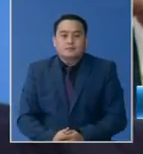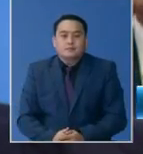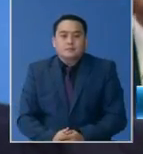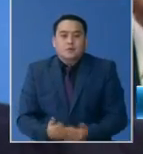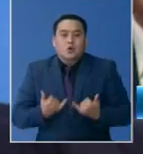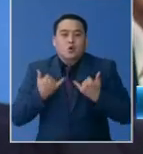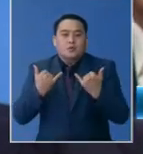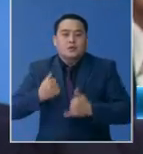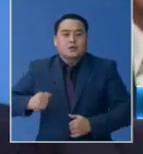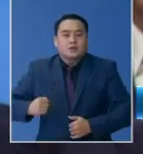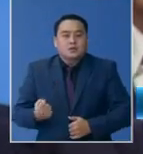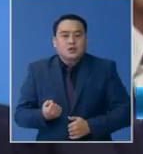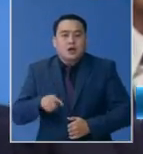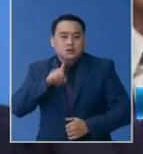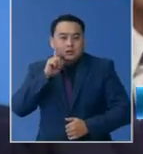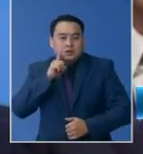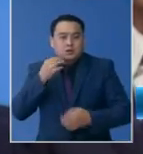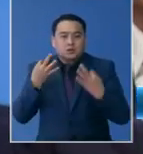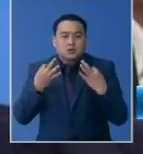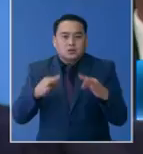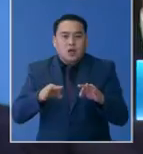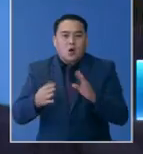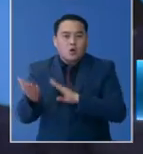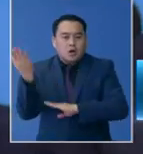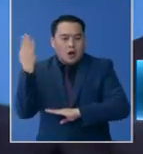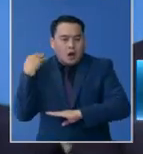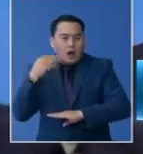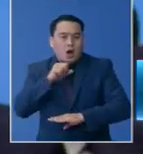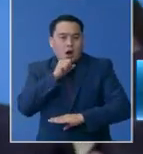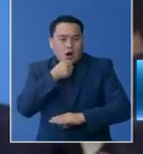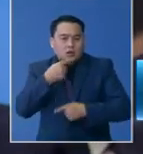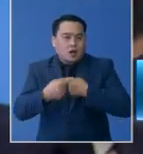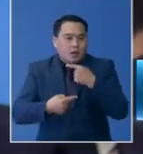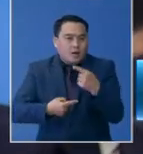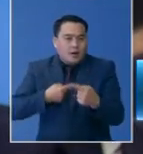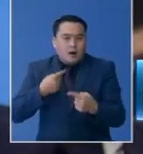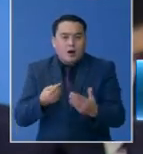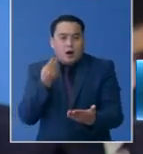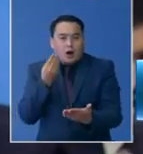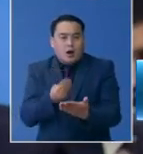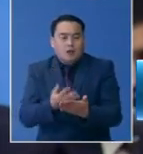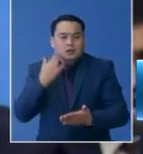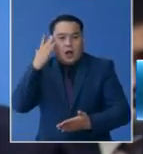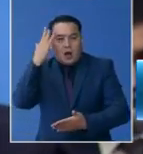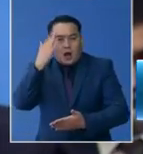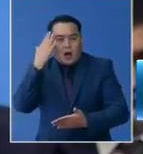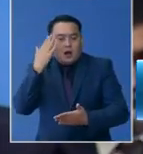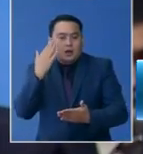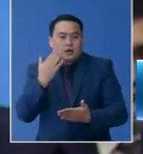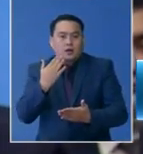жастар, тәуелсіздік ата-бабаларымыздың ғасырлар бойы аңсаған асыл арманының